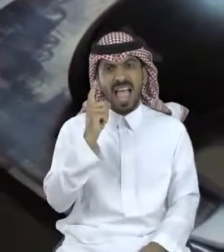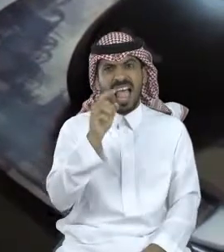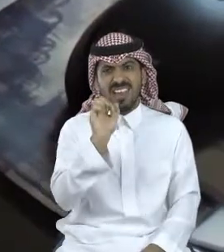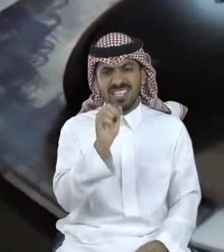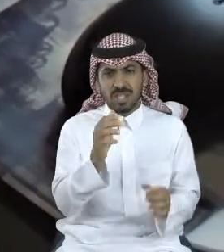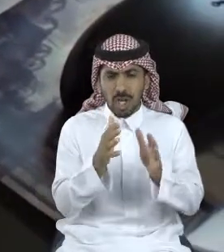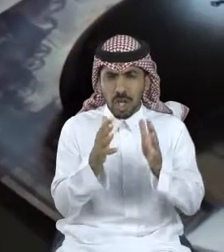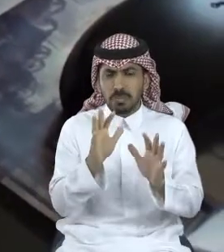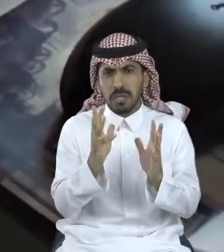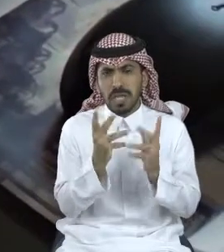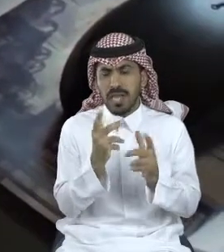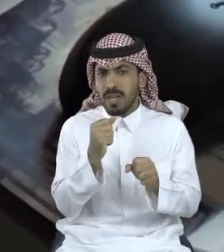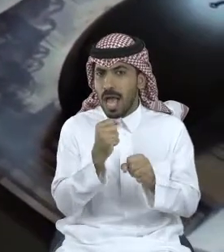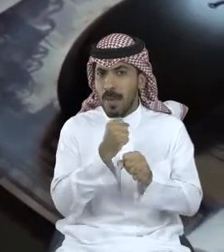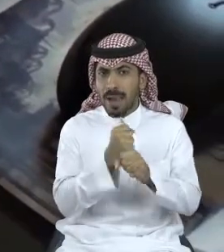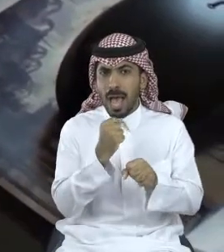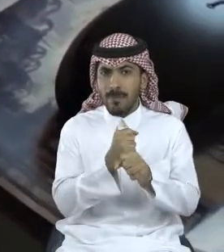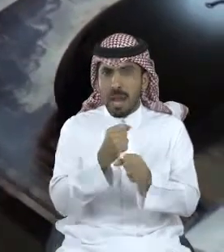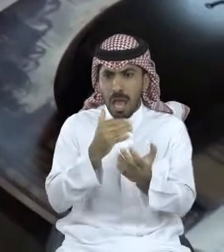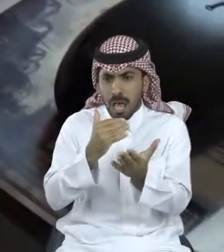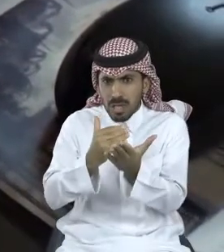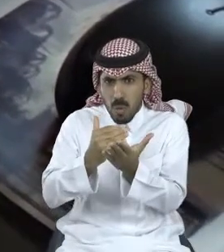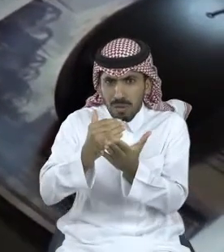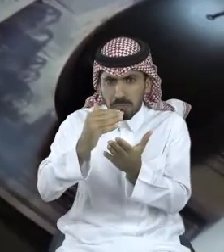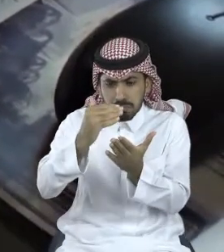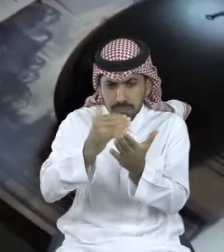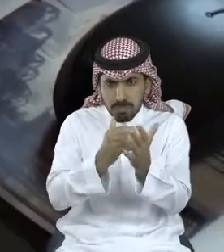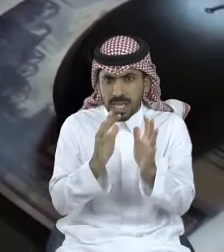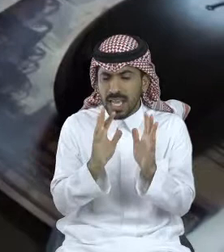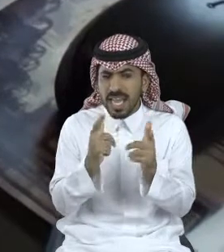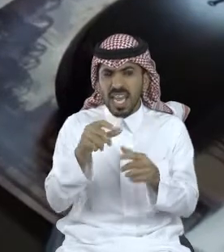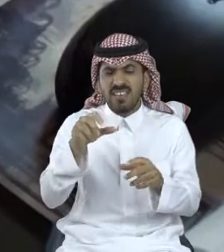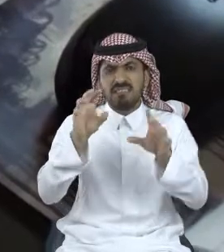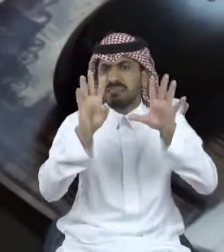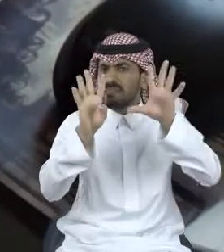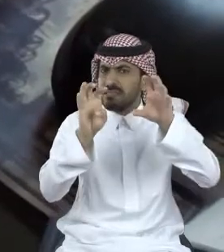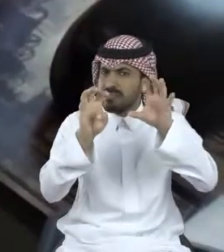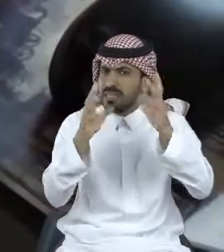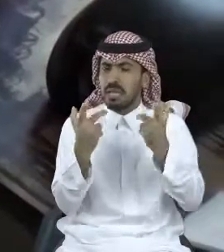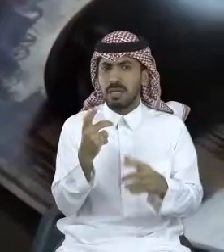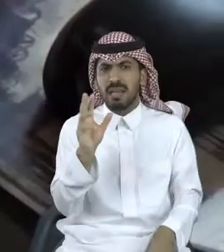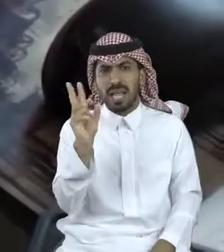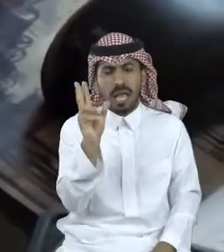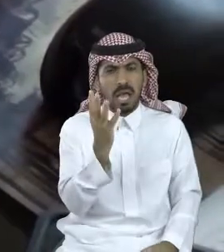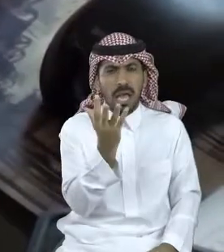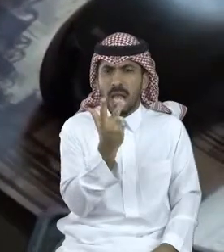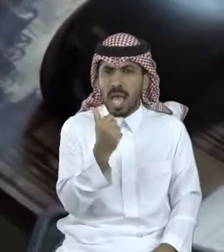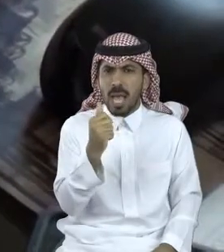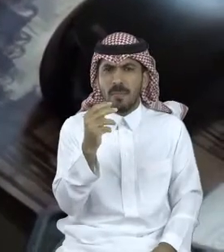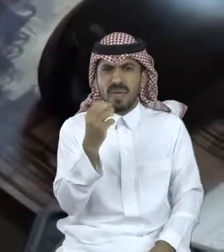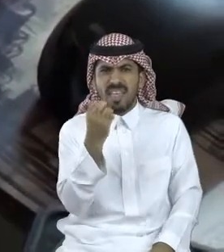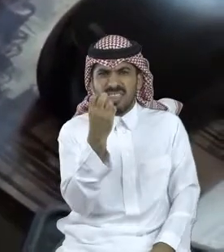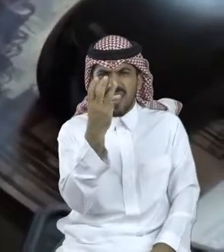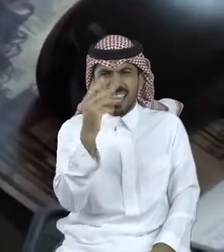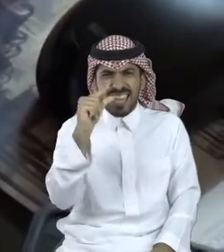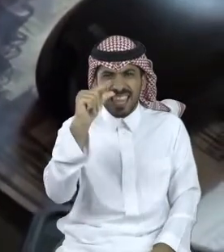1000 كالوري، انا يعني تونا قمت ورحنا فطرنا كل شيء. الخطوات اللي مشيتها 597 خطوة، وبرضه عندنا 3 دقائق تقريبا